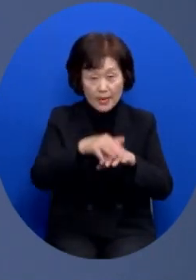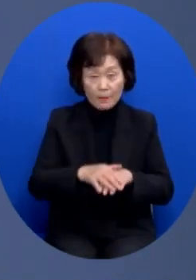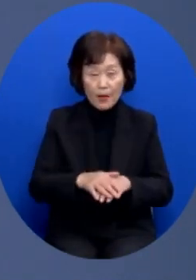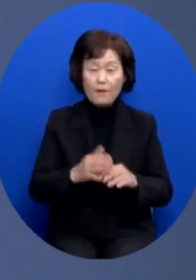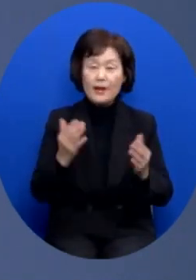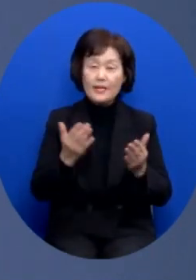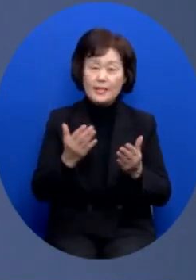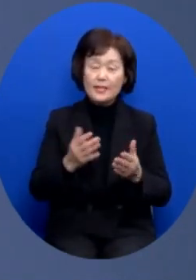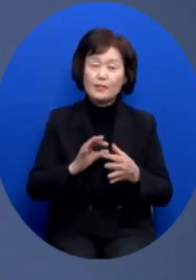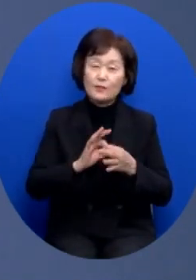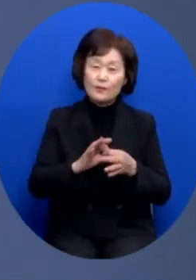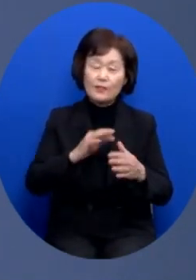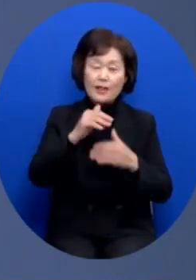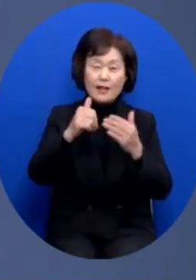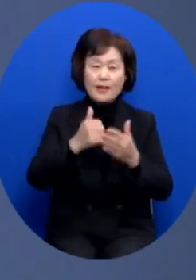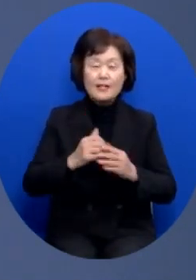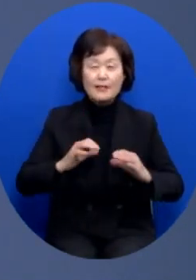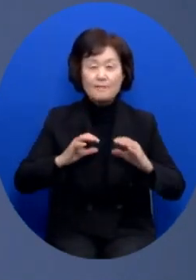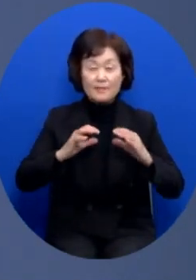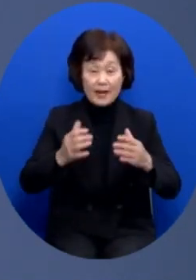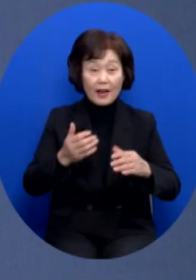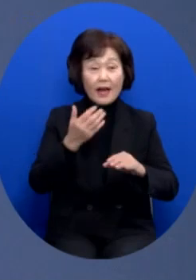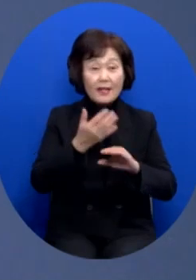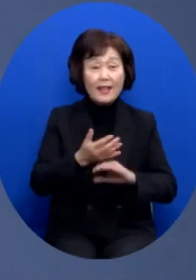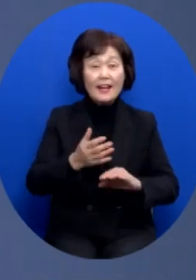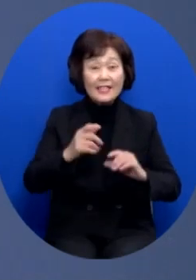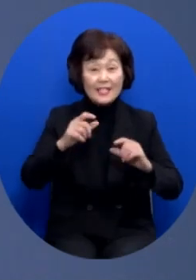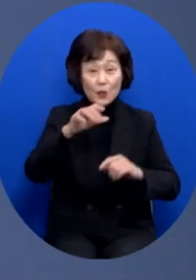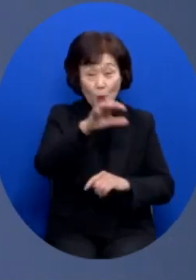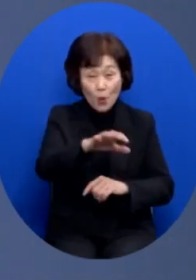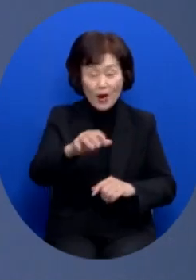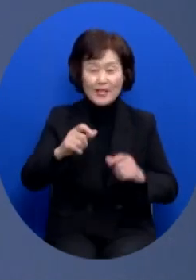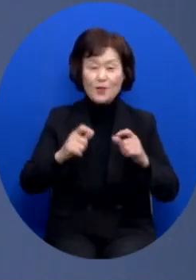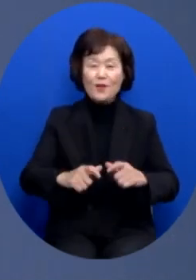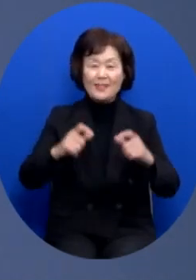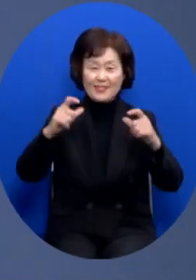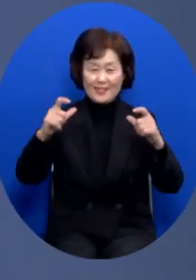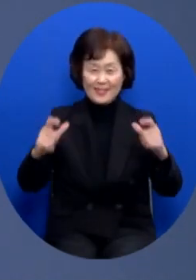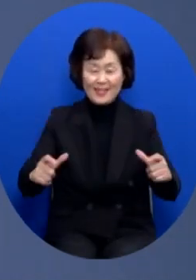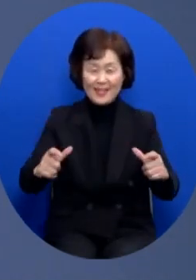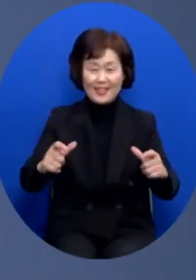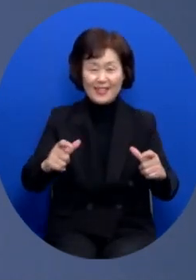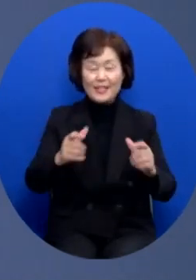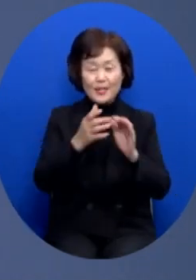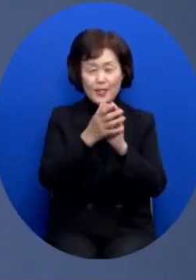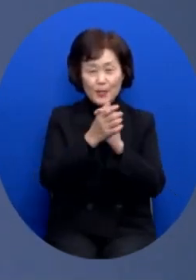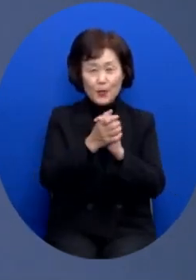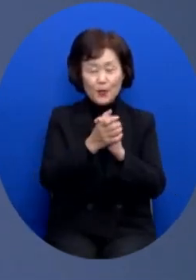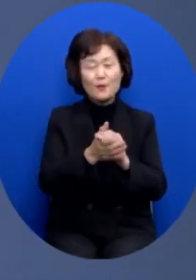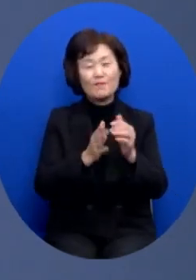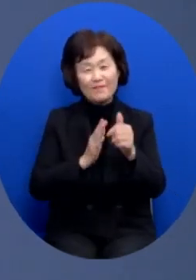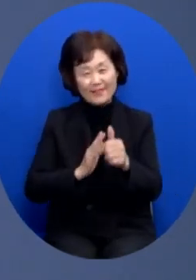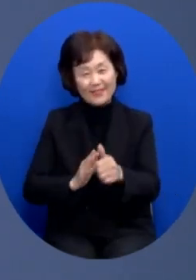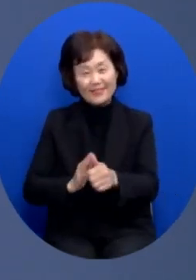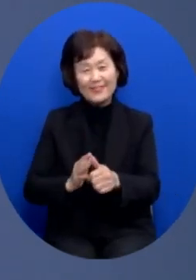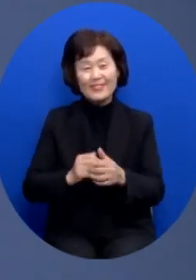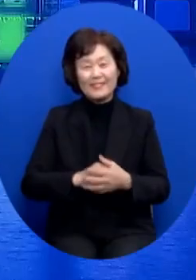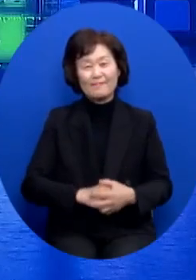통하여서 하나님 나라가 다 지역으로까지 확장되어지는 간곡히 기도 부탁을